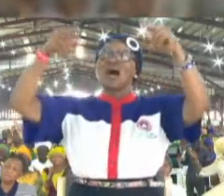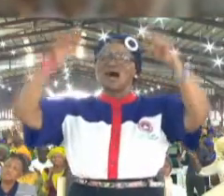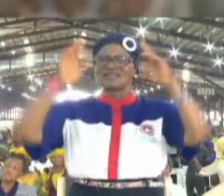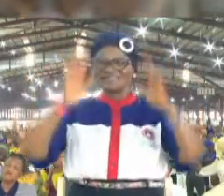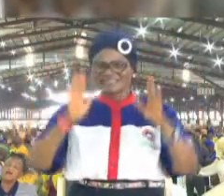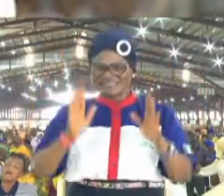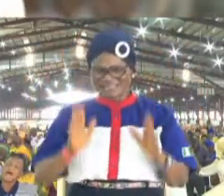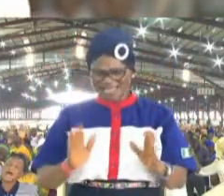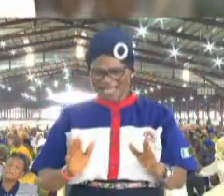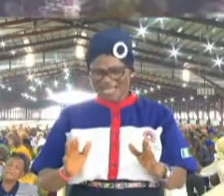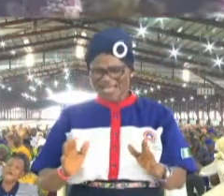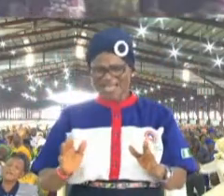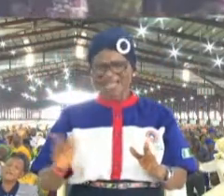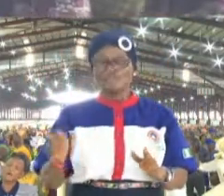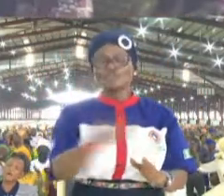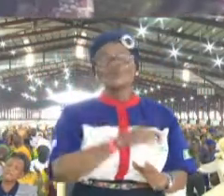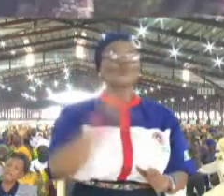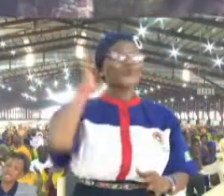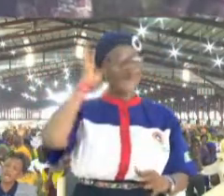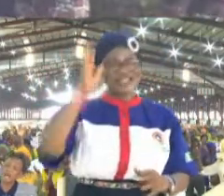Tayọ̀ tayọ̀ lẹ ó máa sin Ọlọ́run.